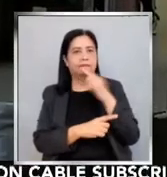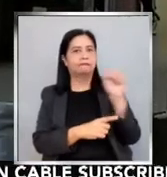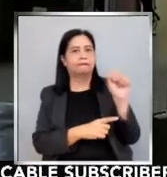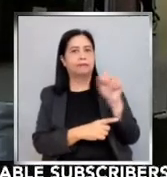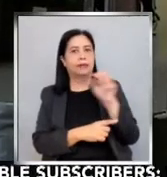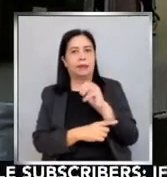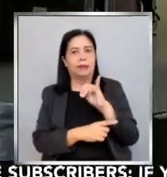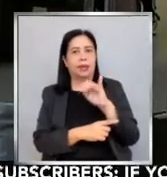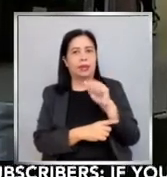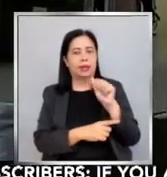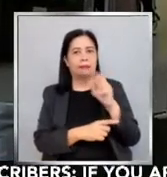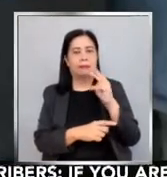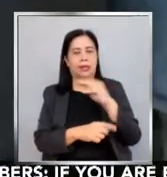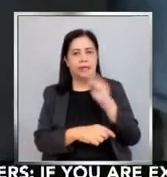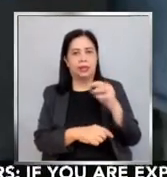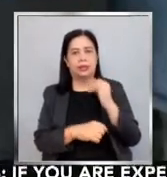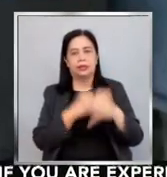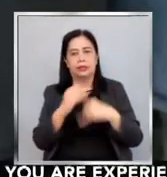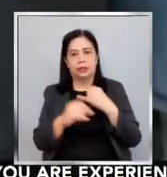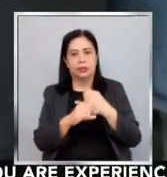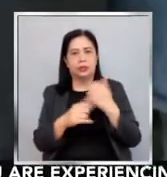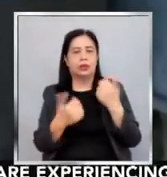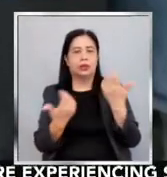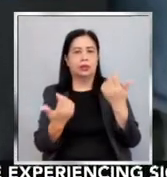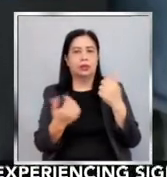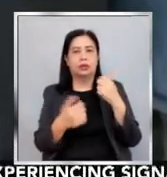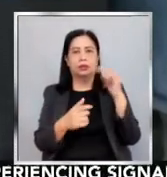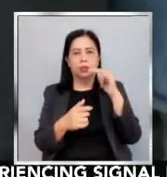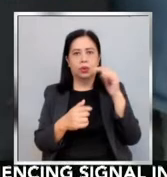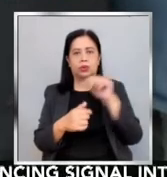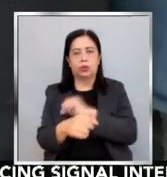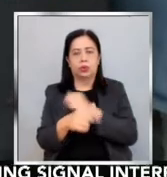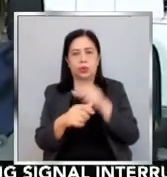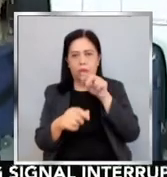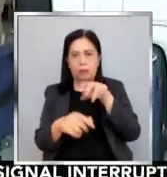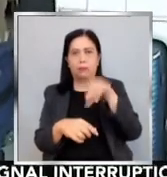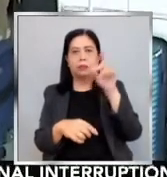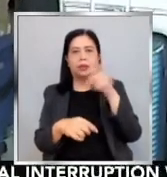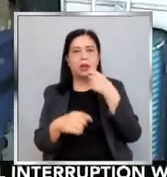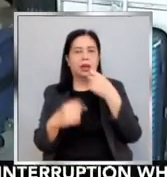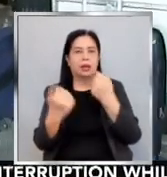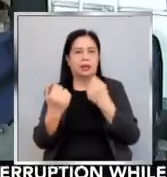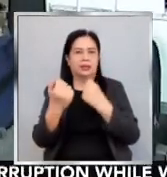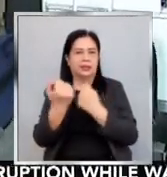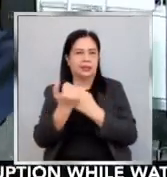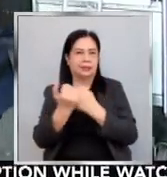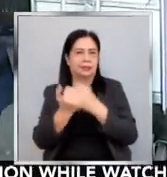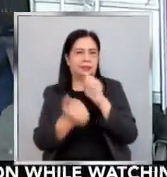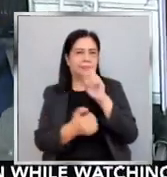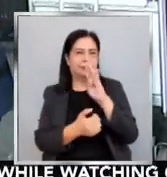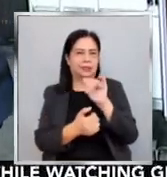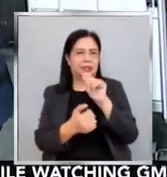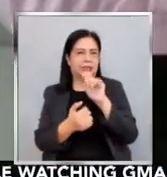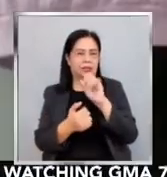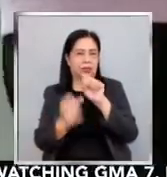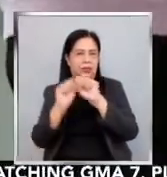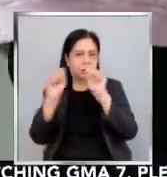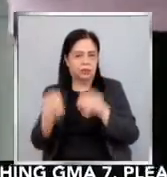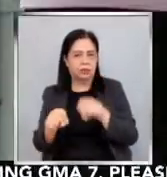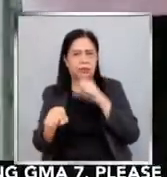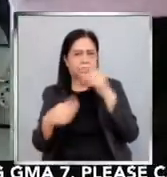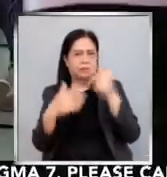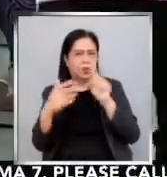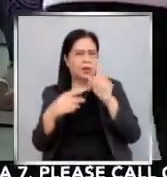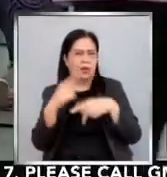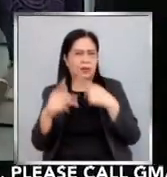Manila International Airport Authority na trace daw nila ang problema sa power substation ng Terminal 3. Hindi na nila idinetale kung anong klaseng problema